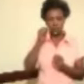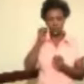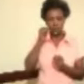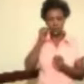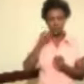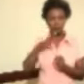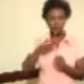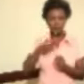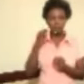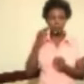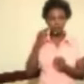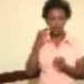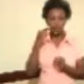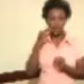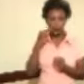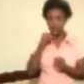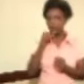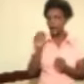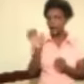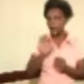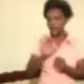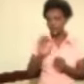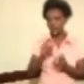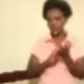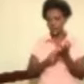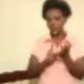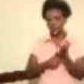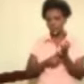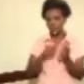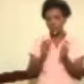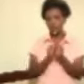ça. M'bavle dit que c'est lui-même.